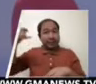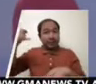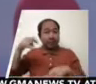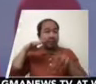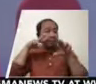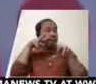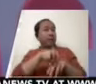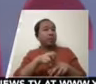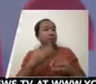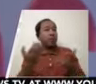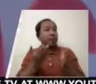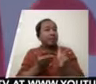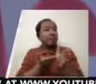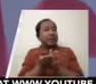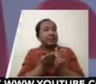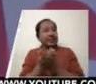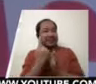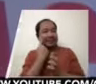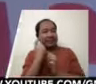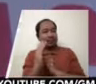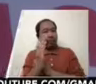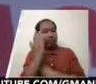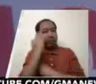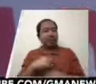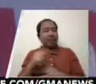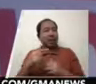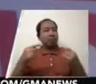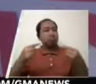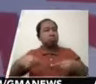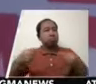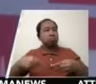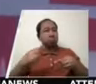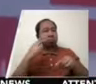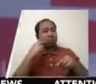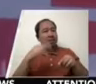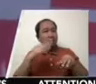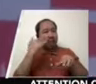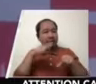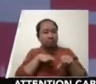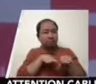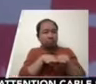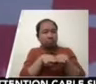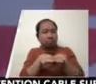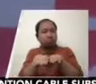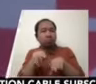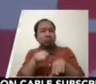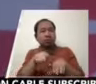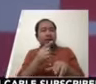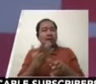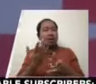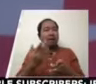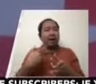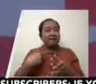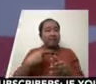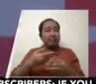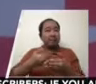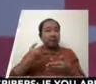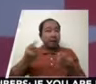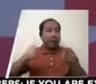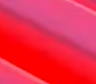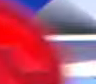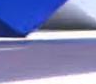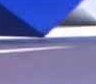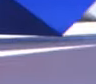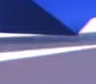Away kalsada ang tinitingnang anggulo dahil nagkagitgitan umano ang sasakyan ng suspek at biktima bago ang krimen. Nakatutok si